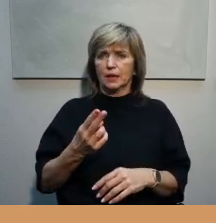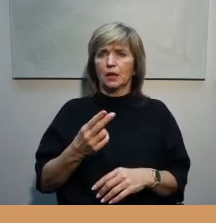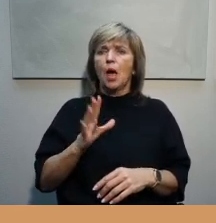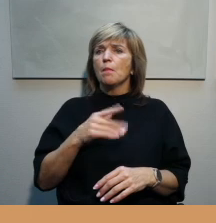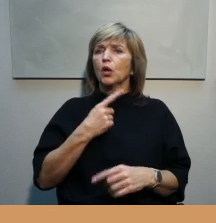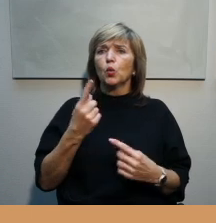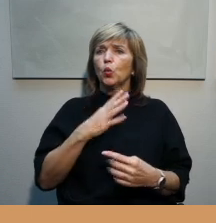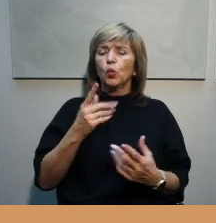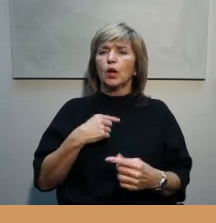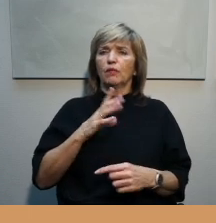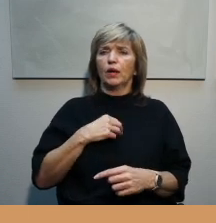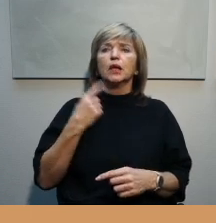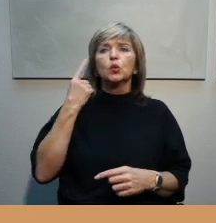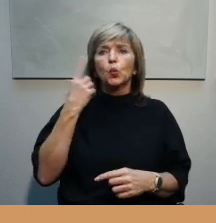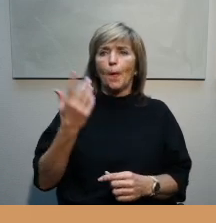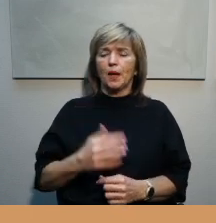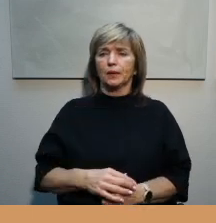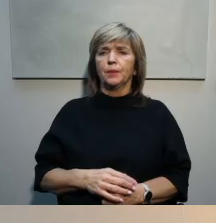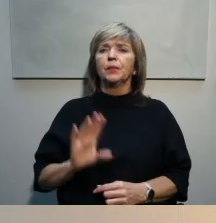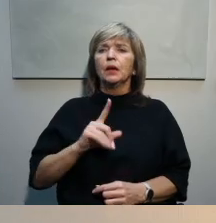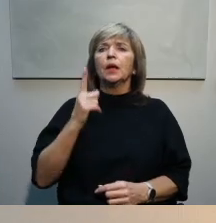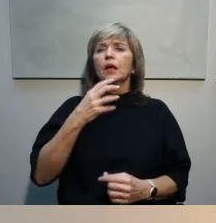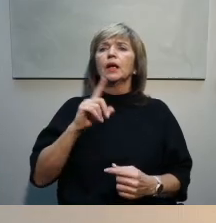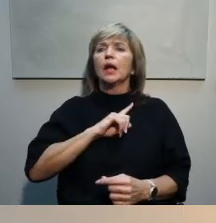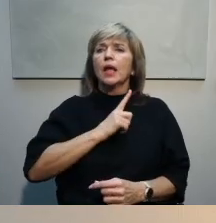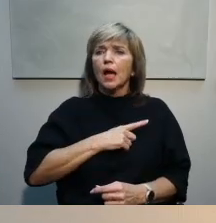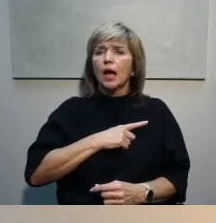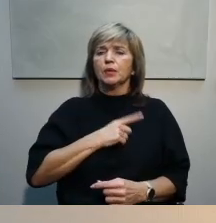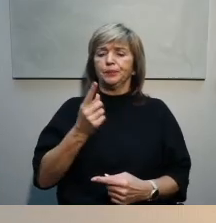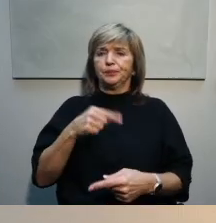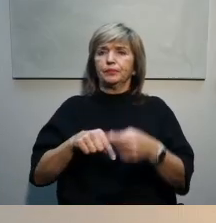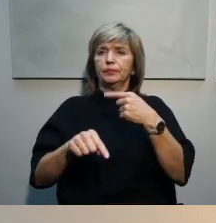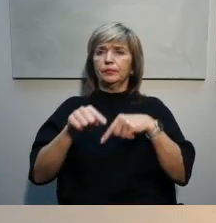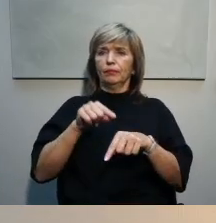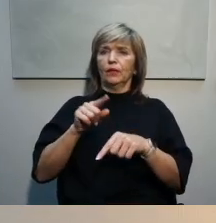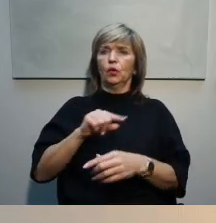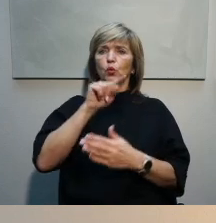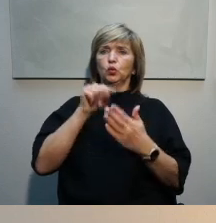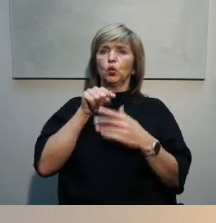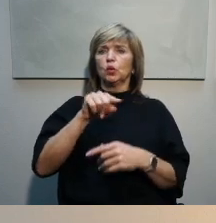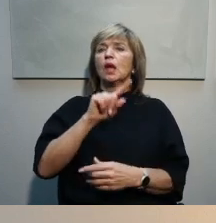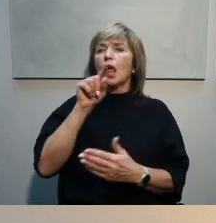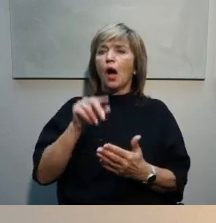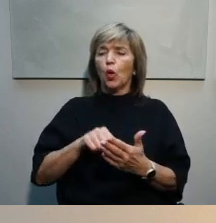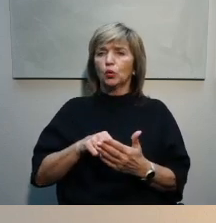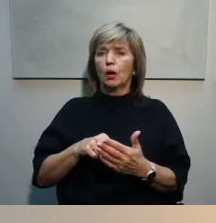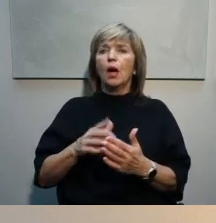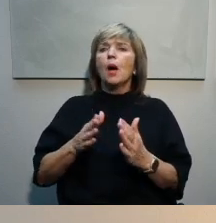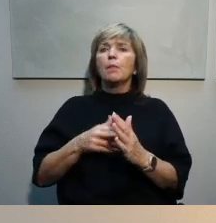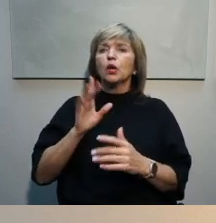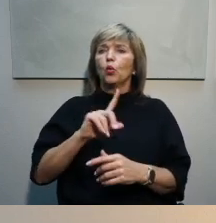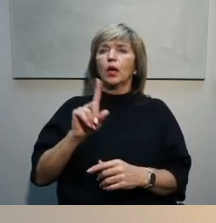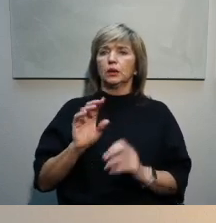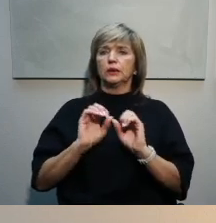bet par kuriem mums ir jādomā, ir jāspēj pakāpties atpakaļ un uzdot tos jautājumus, par ko